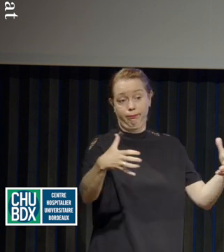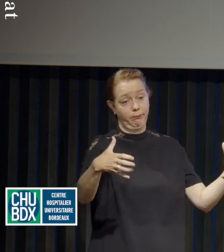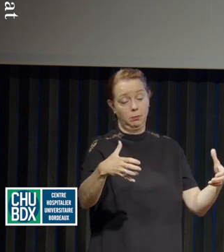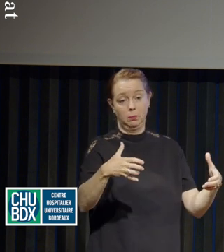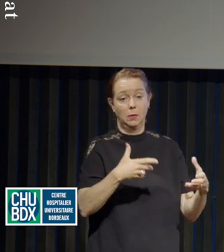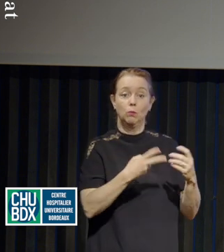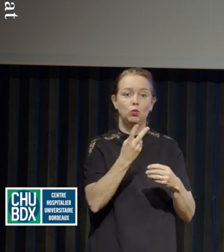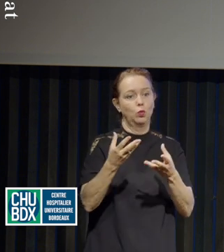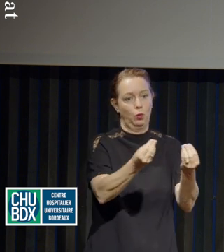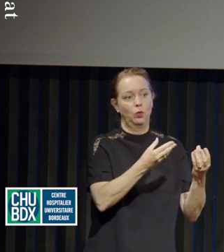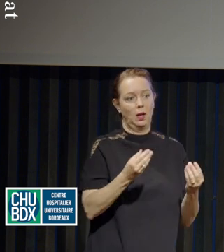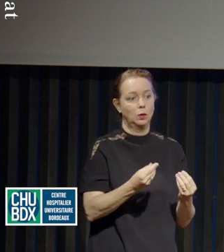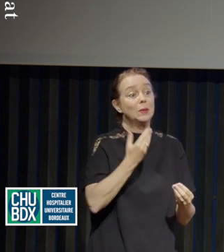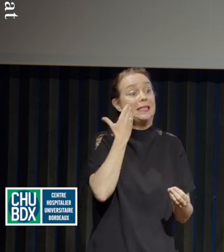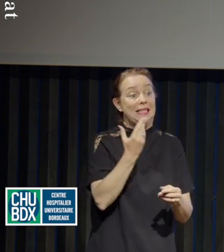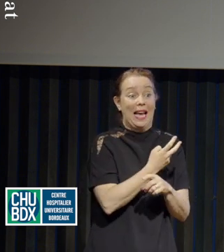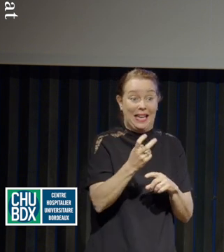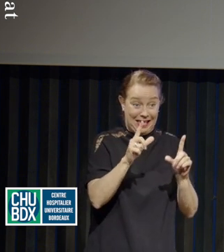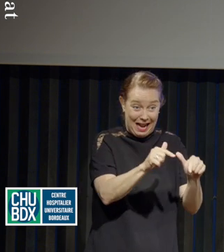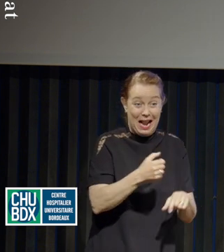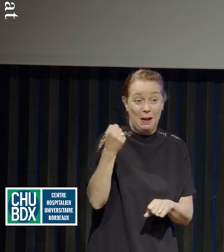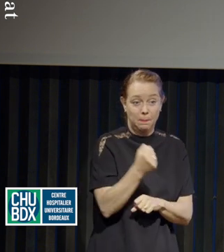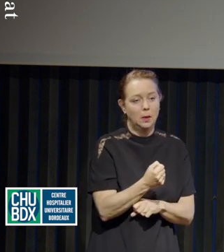populations les plus à risque.